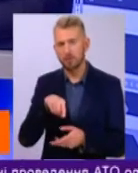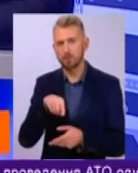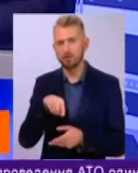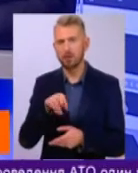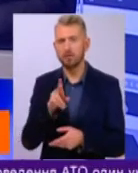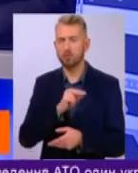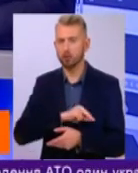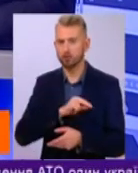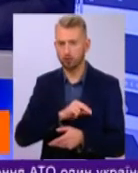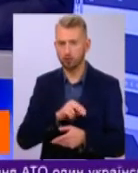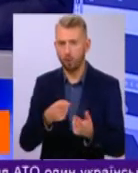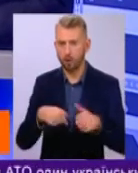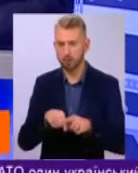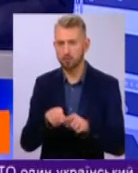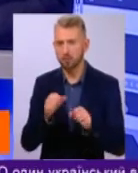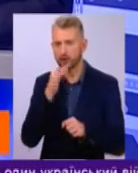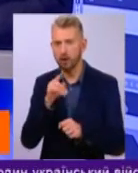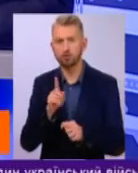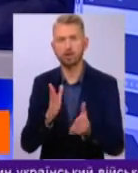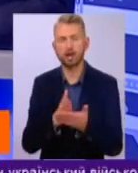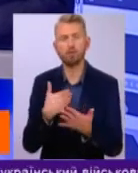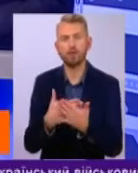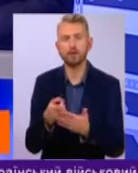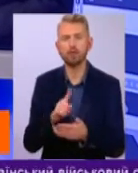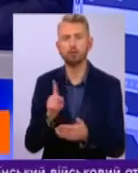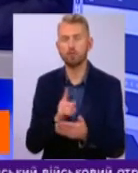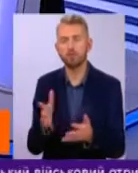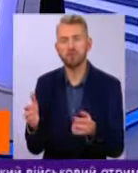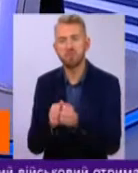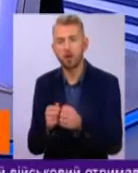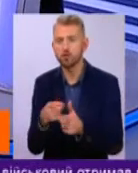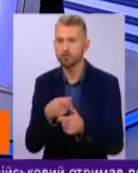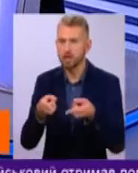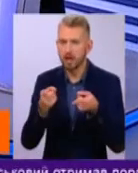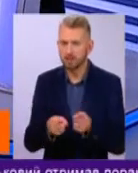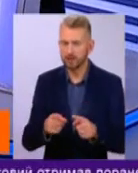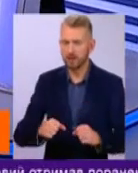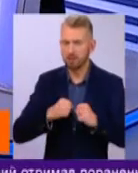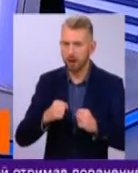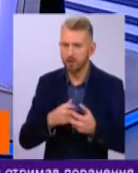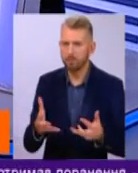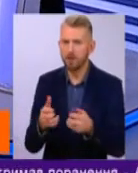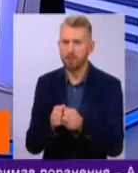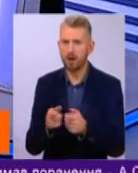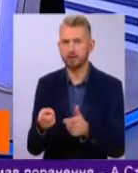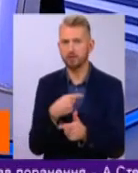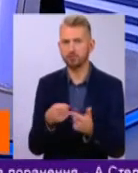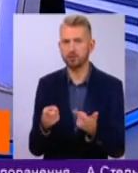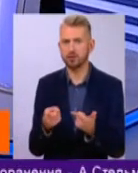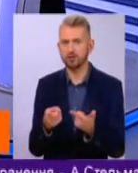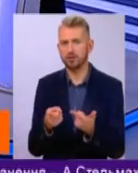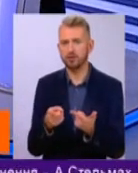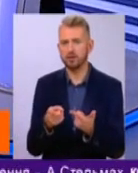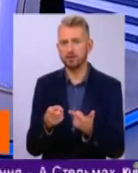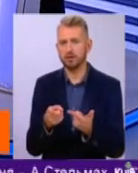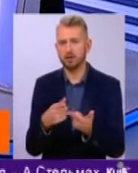працюють правоохоронні органи, можете сказати, що є ймовірність того, що впіймають? Чи насправді намагаються впіймати? Чи,